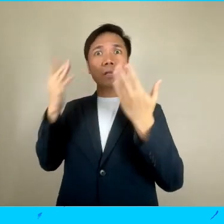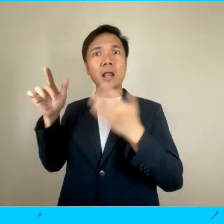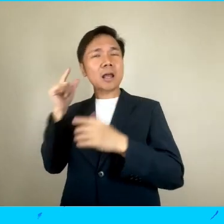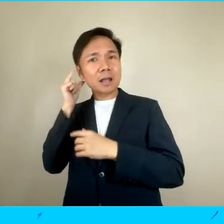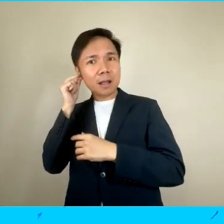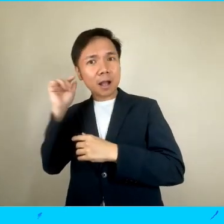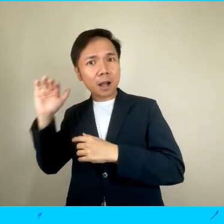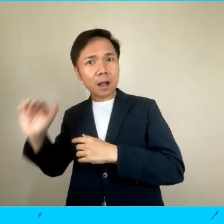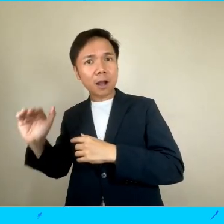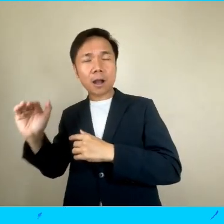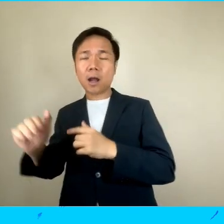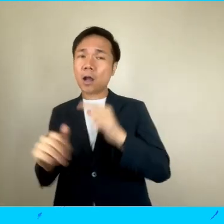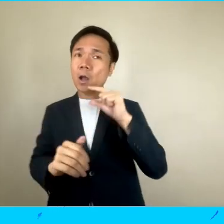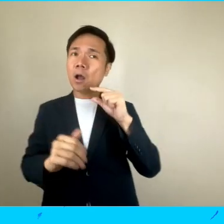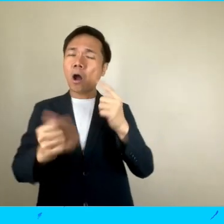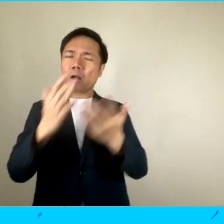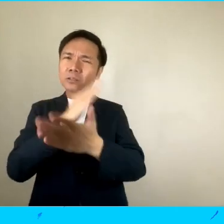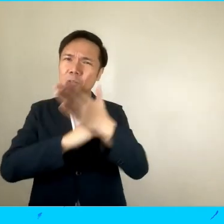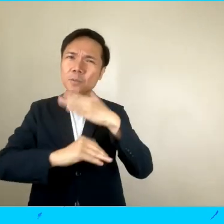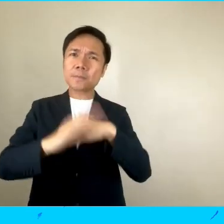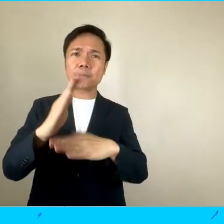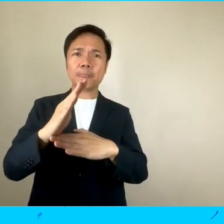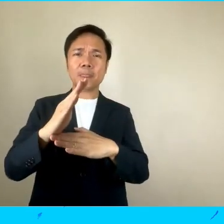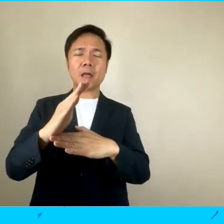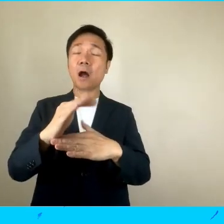que les jeunes les plus vulnérables,